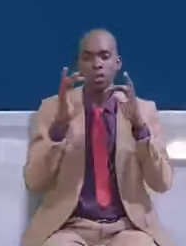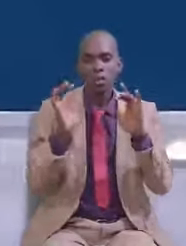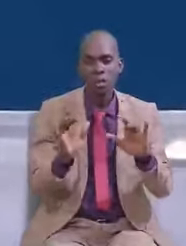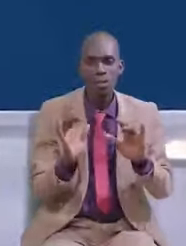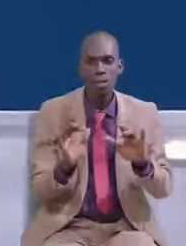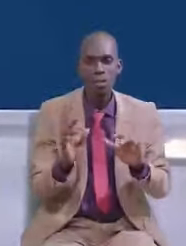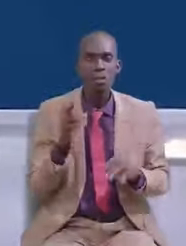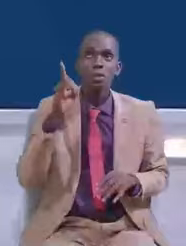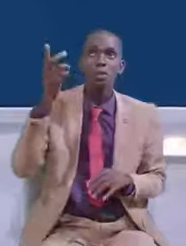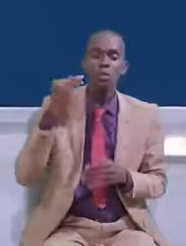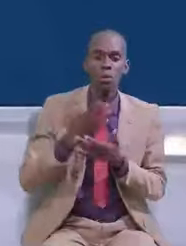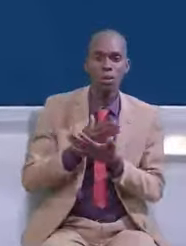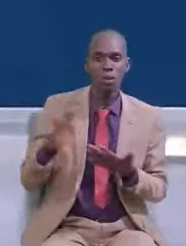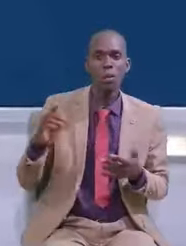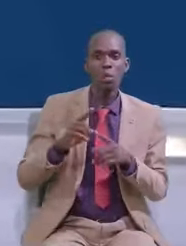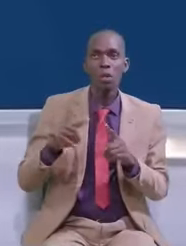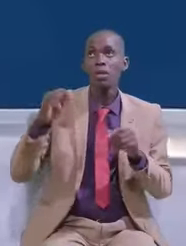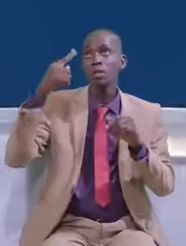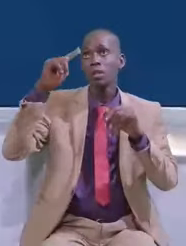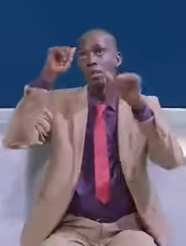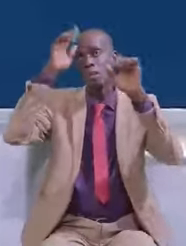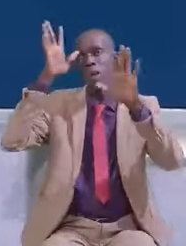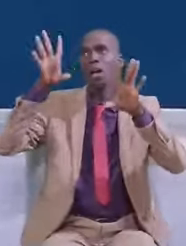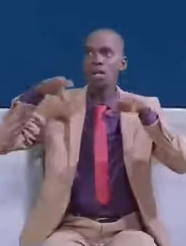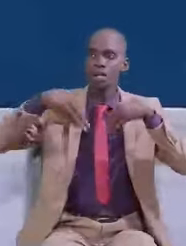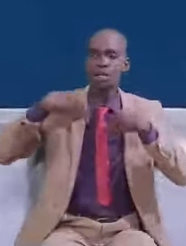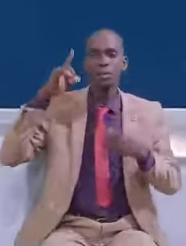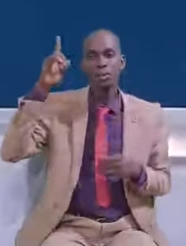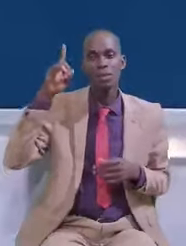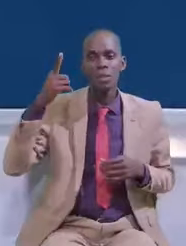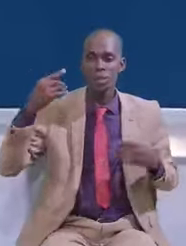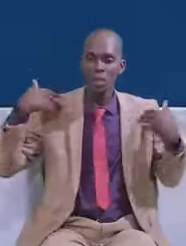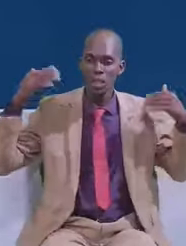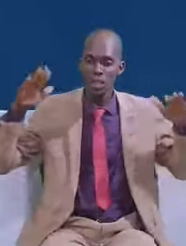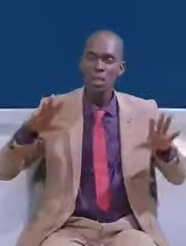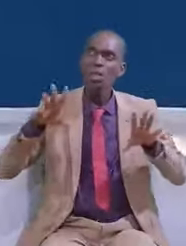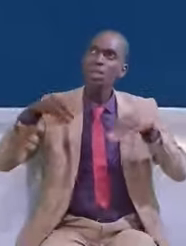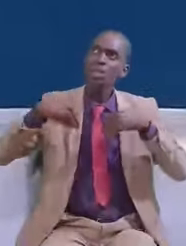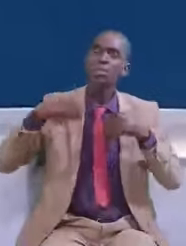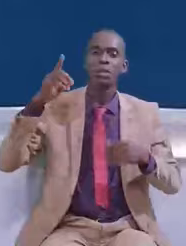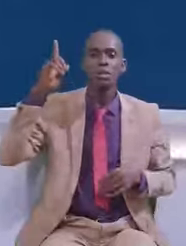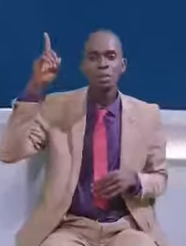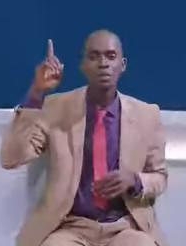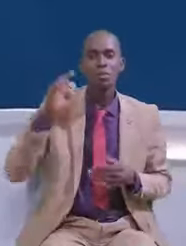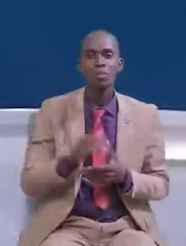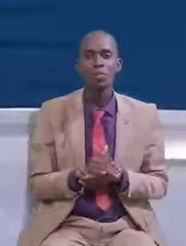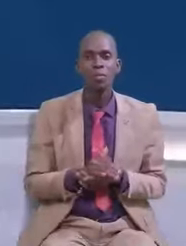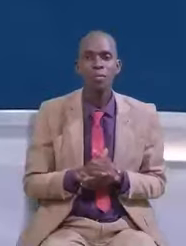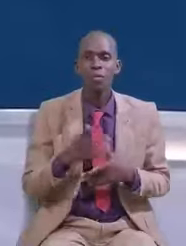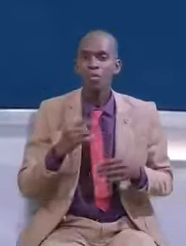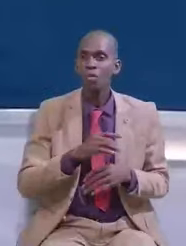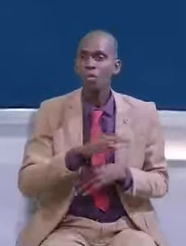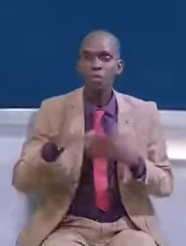Le Père l'a accepté. Les anges l'ont accepté. Tout le ciel